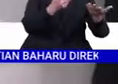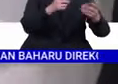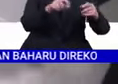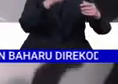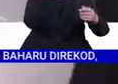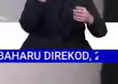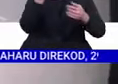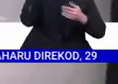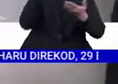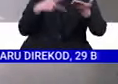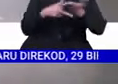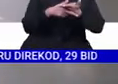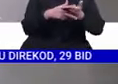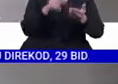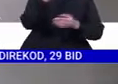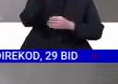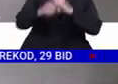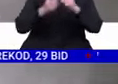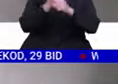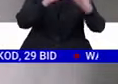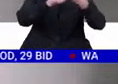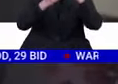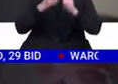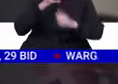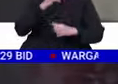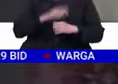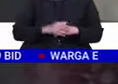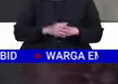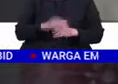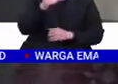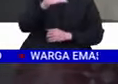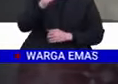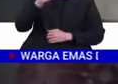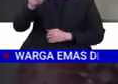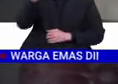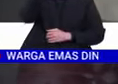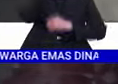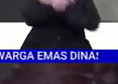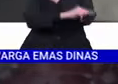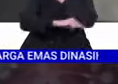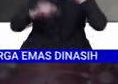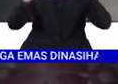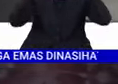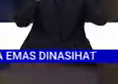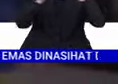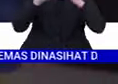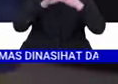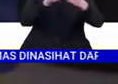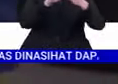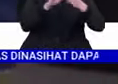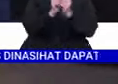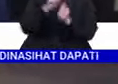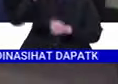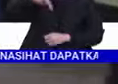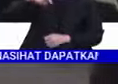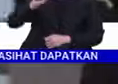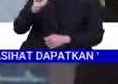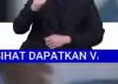dia memaklumkan nya selepas program tanggung jawab sosial koplak diet kerajaan Negeri Pahang dengan kerjasama.pdf